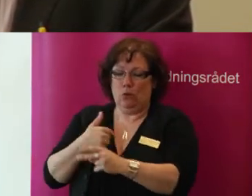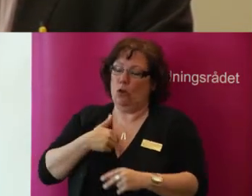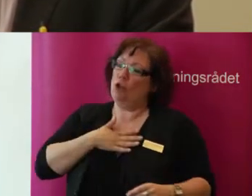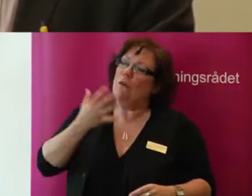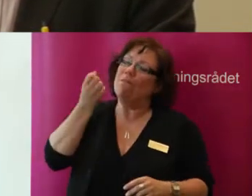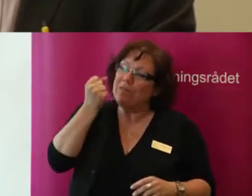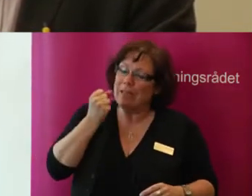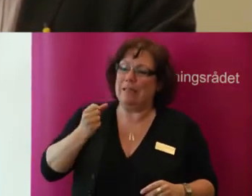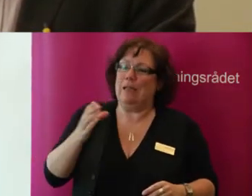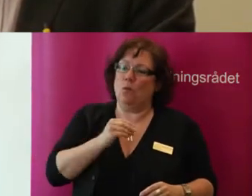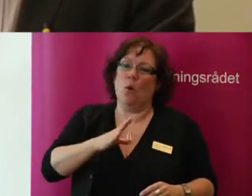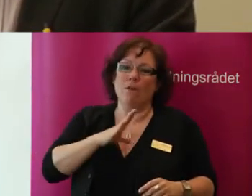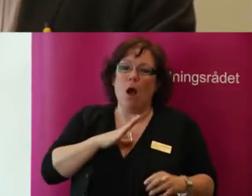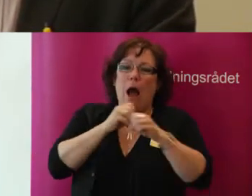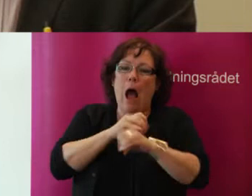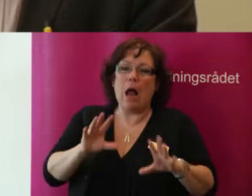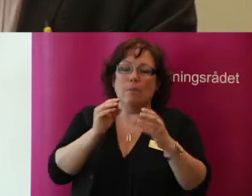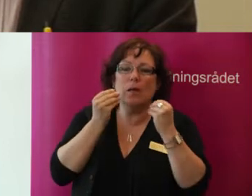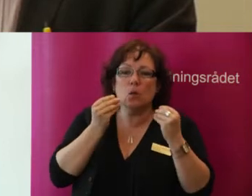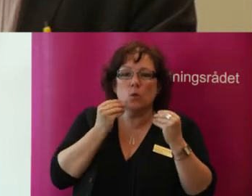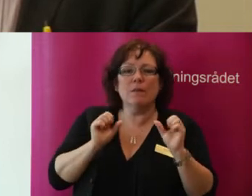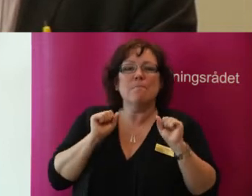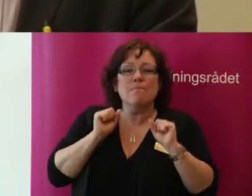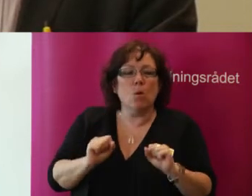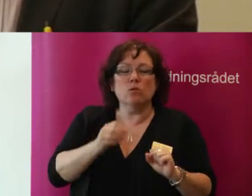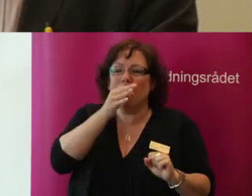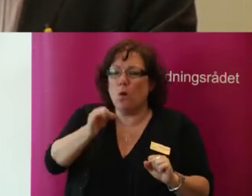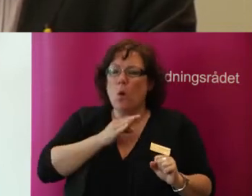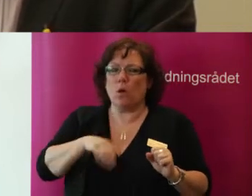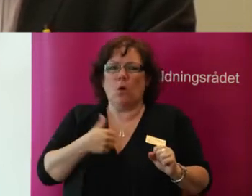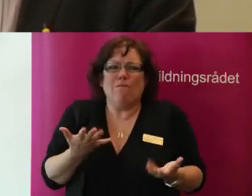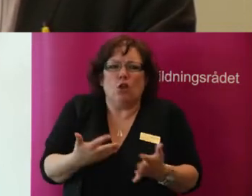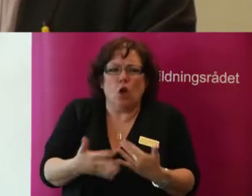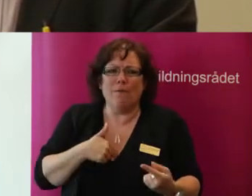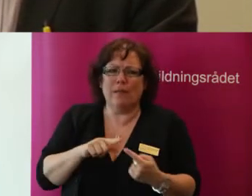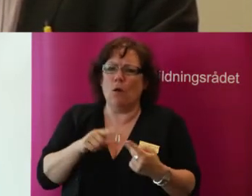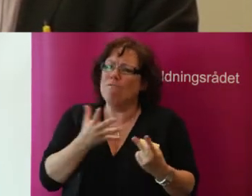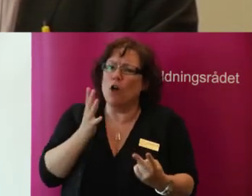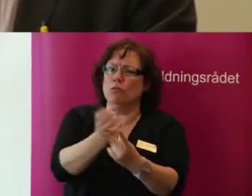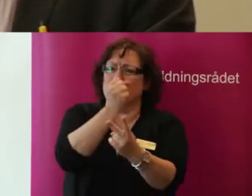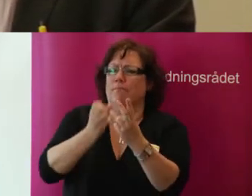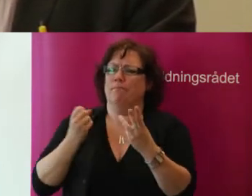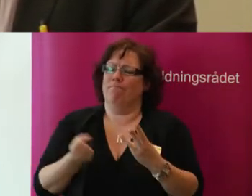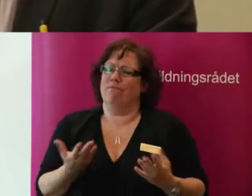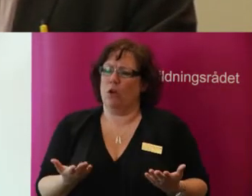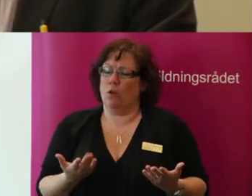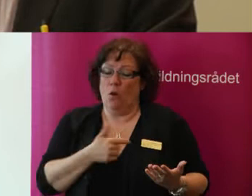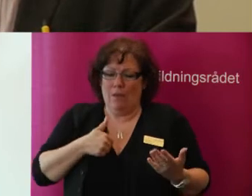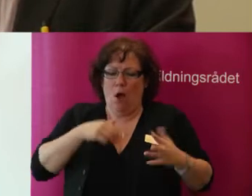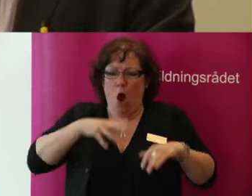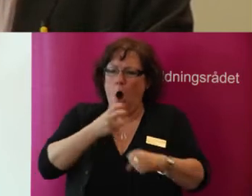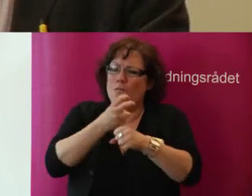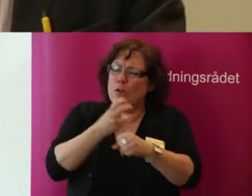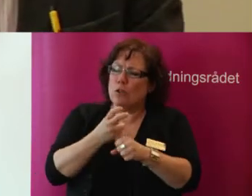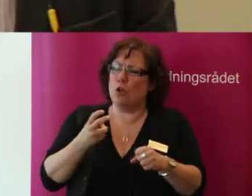allmänna kursen att just ställa sig frågan, vad är det vi gör och vad ska vi uppnå? Så vi har tittat och försökt